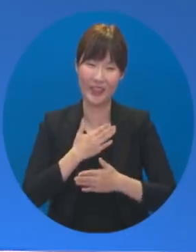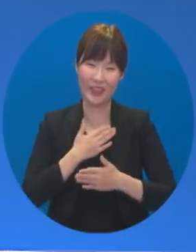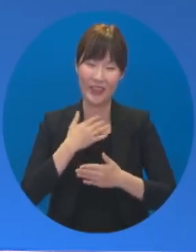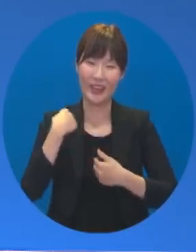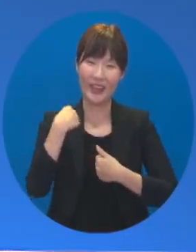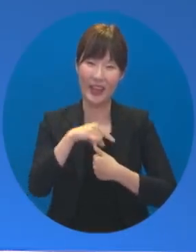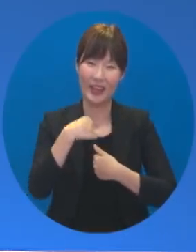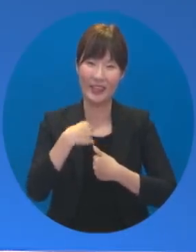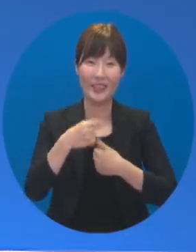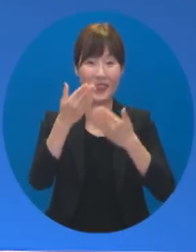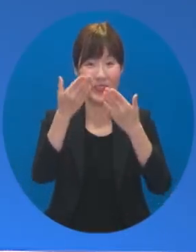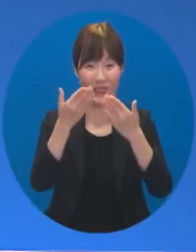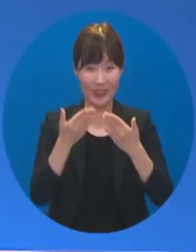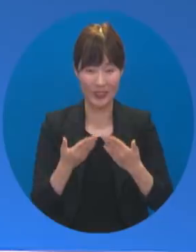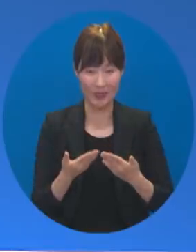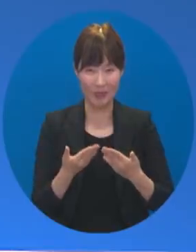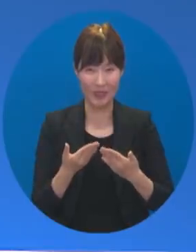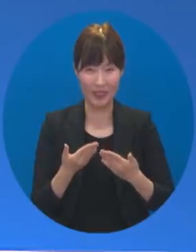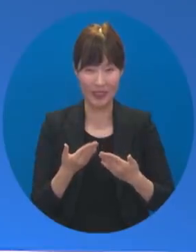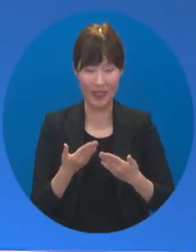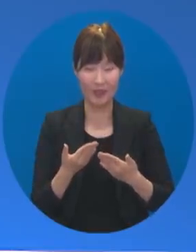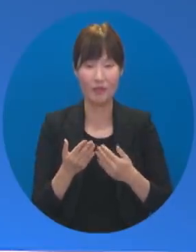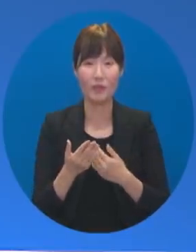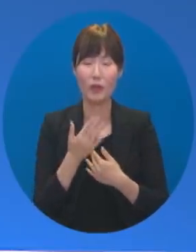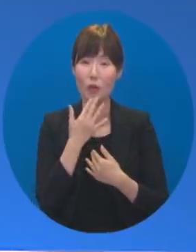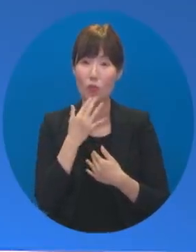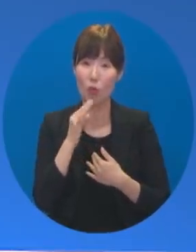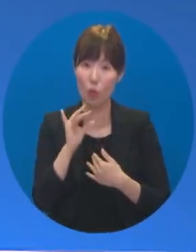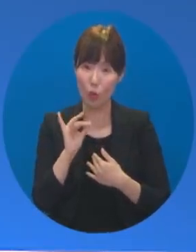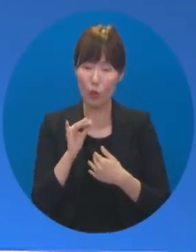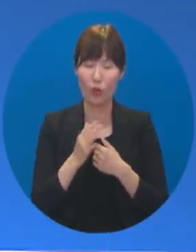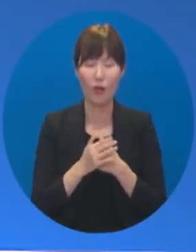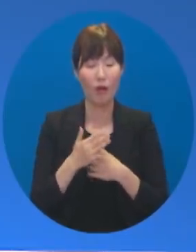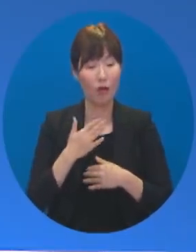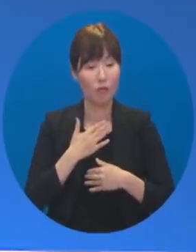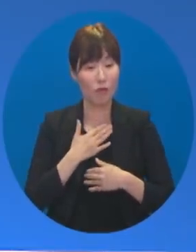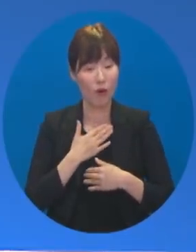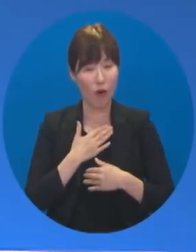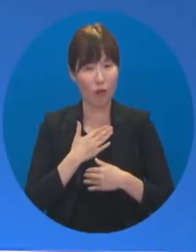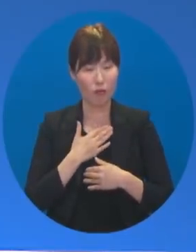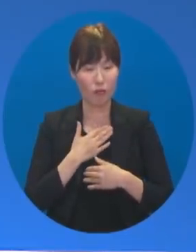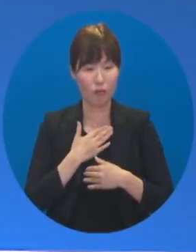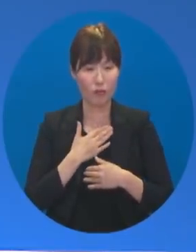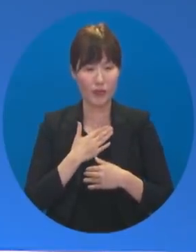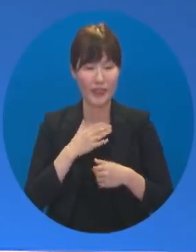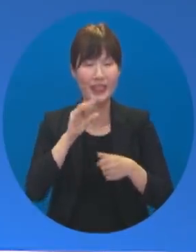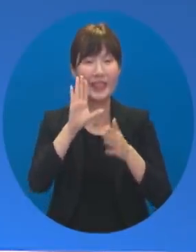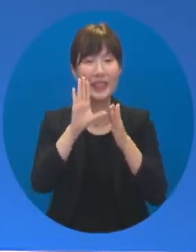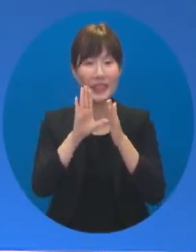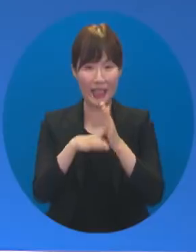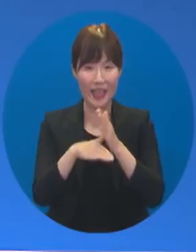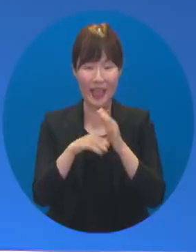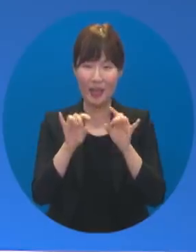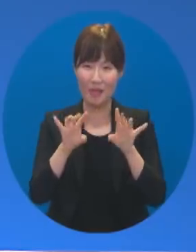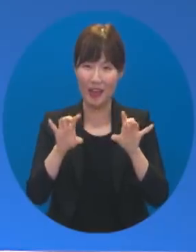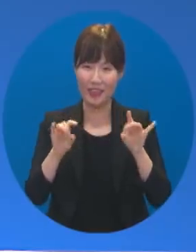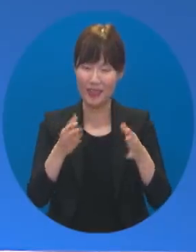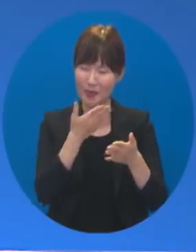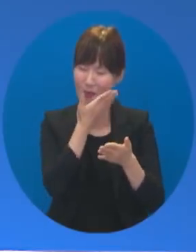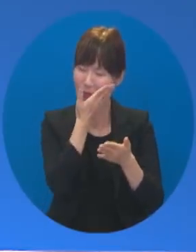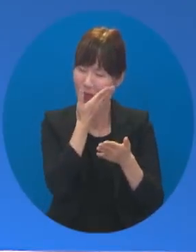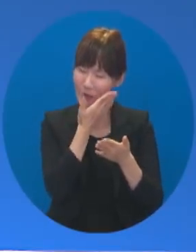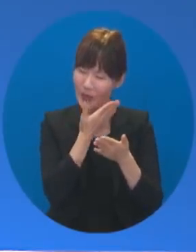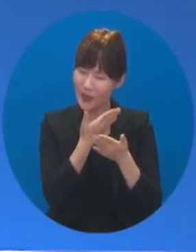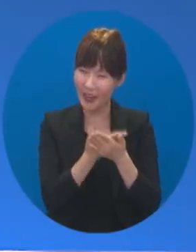주셨습니다. 물론 그렇지만 또 그 순간순간 시간을 소중하게 생각해서 이렇게 또 원기 함께 있다